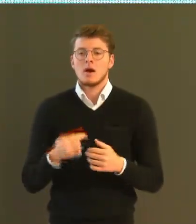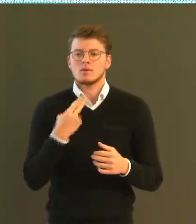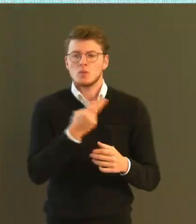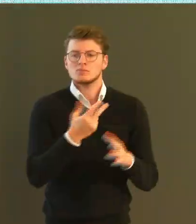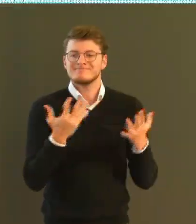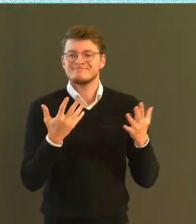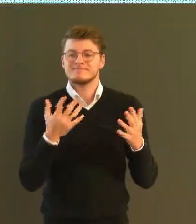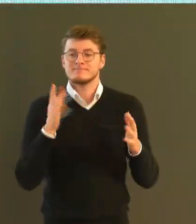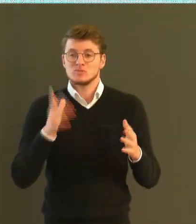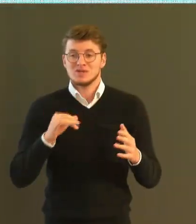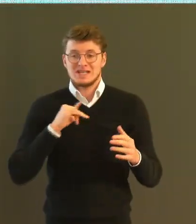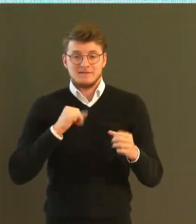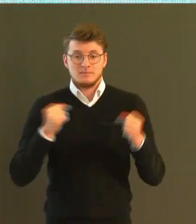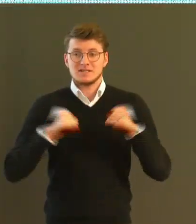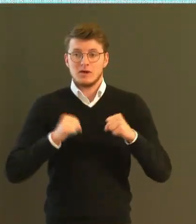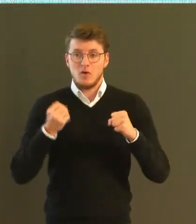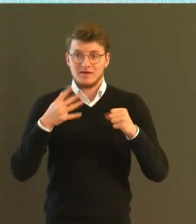si